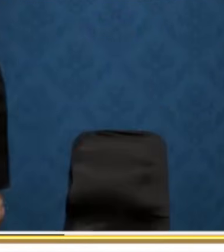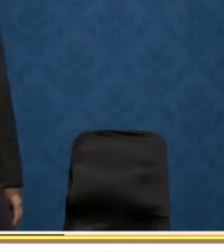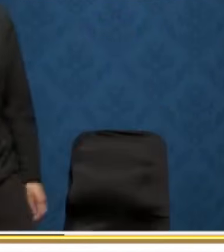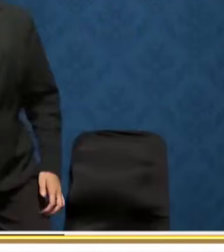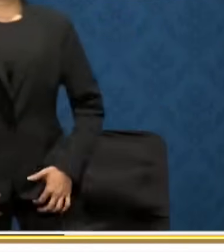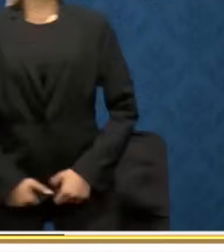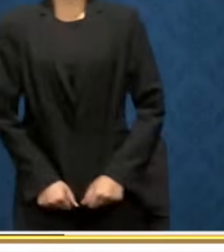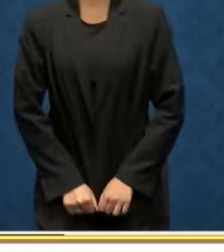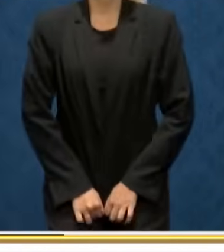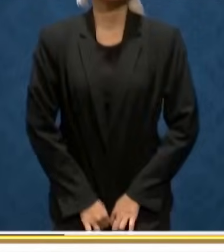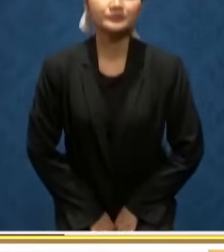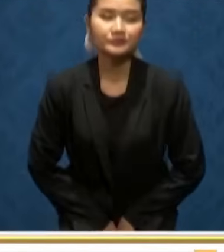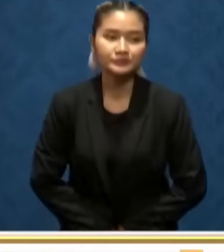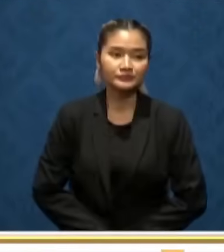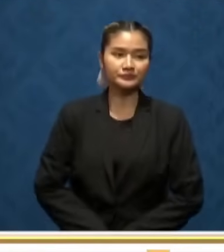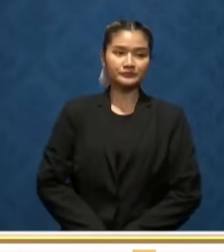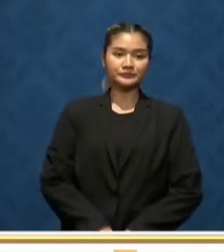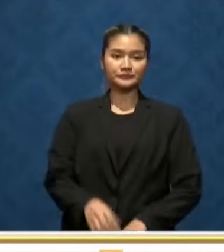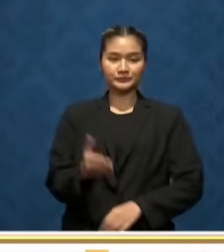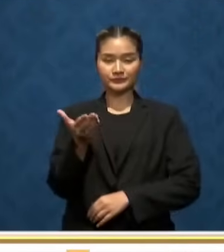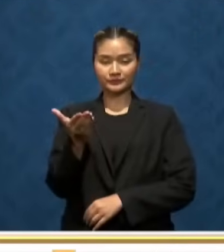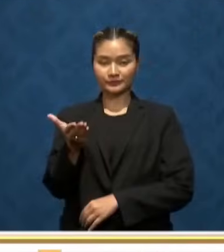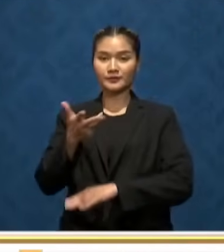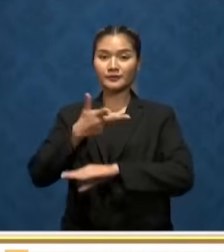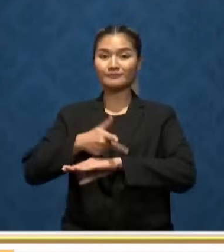สรุปค่ะ